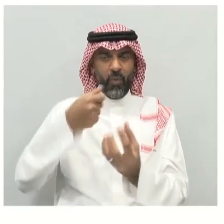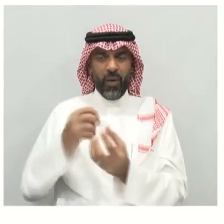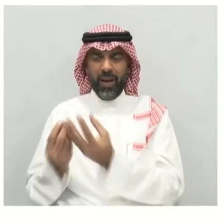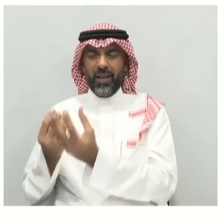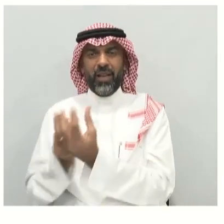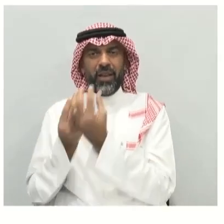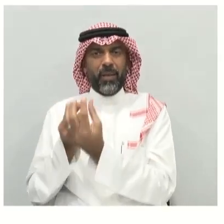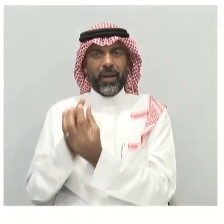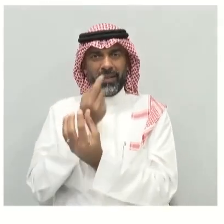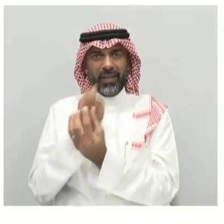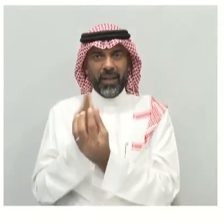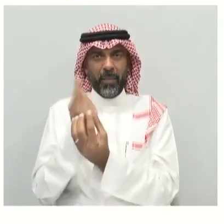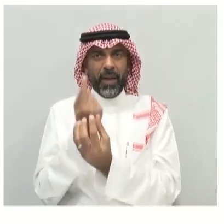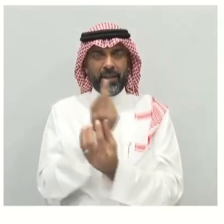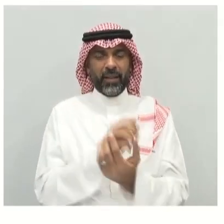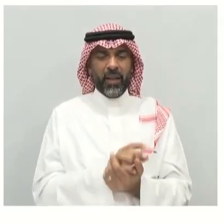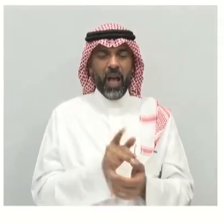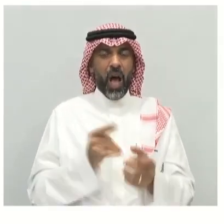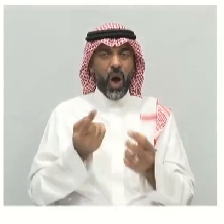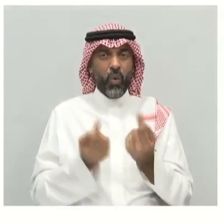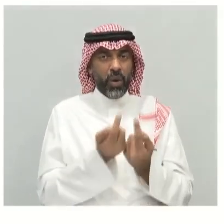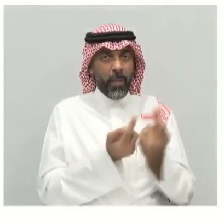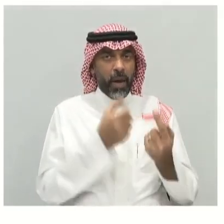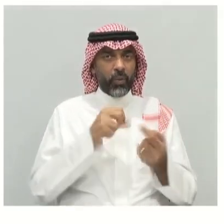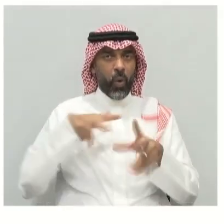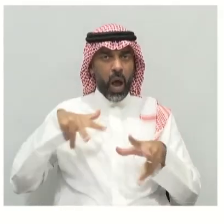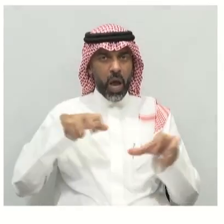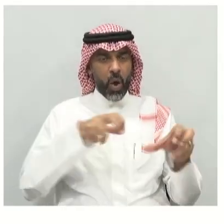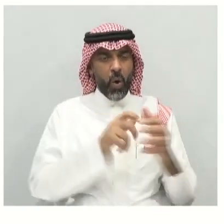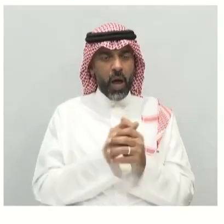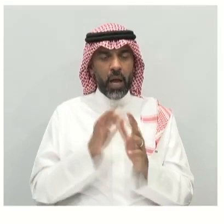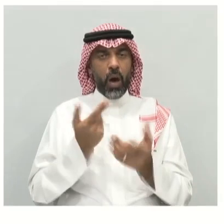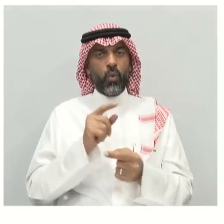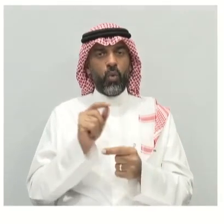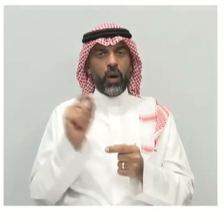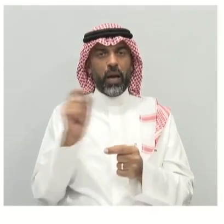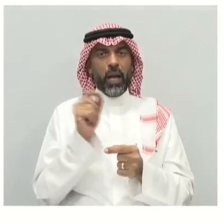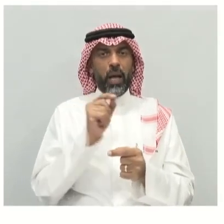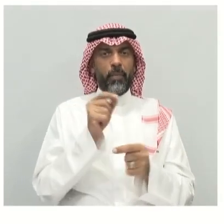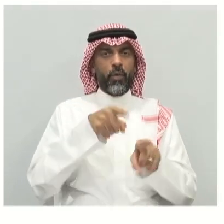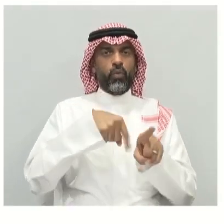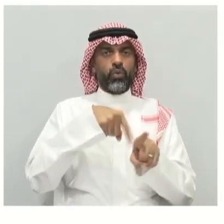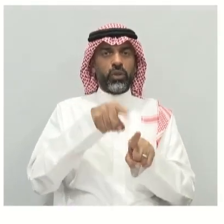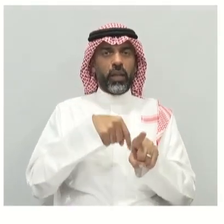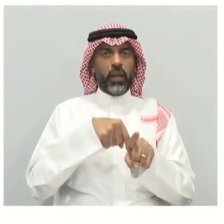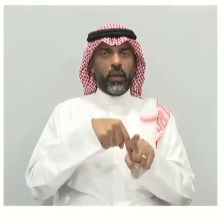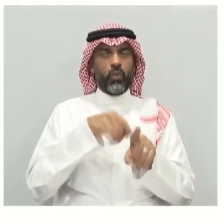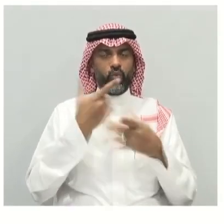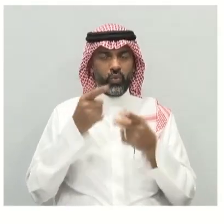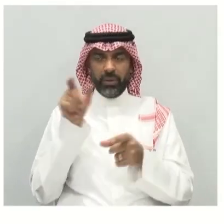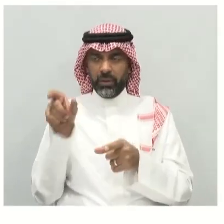وحيوان او لعمل قلم ومسطره ش الاجابه الصحيحه استخدم لصنع ماذا في